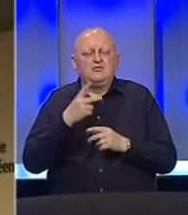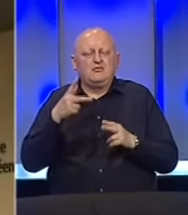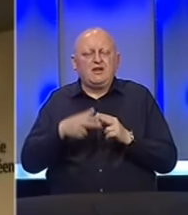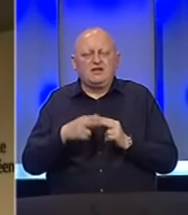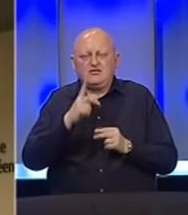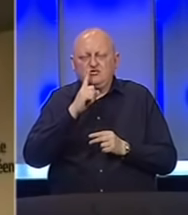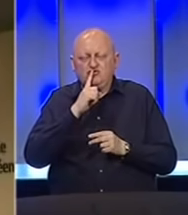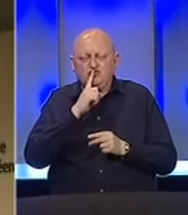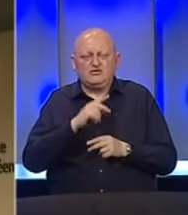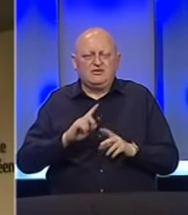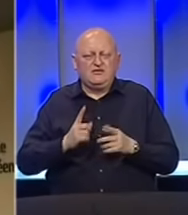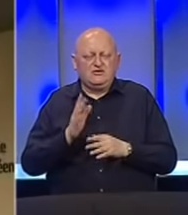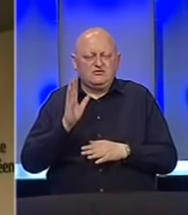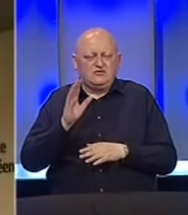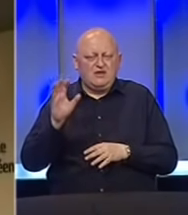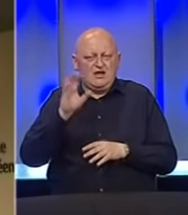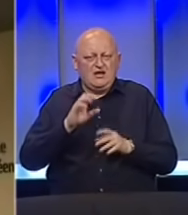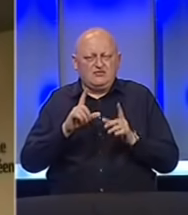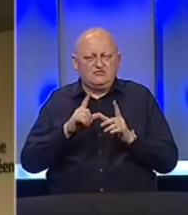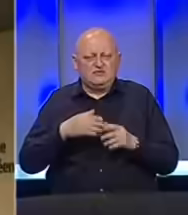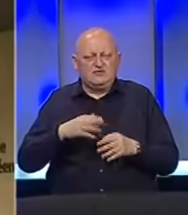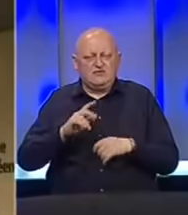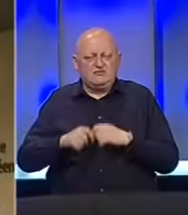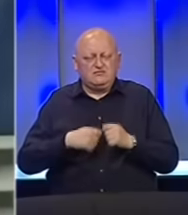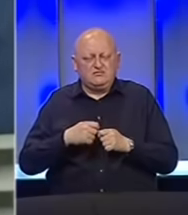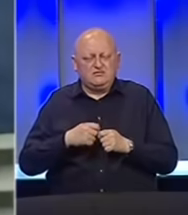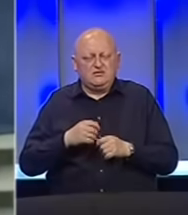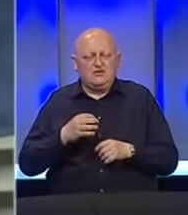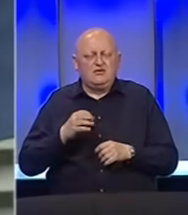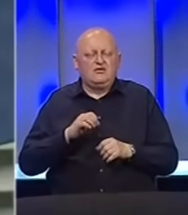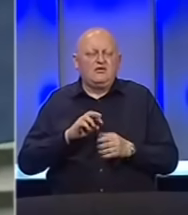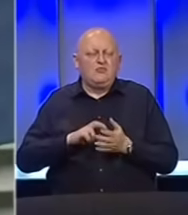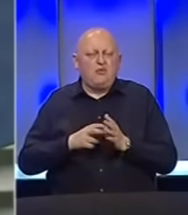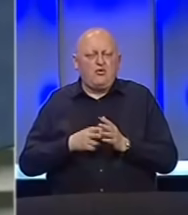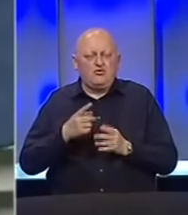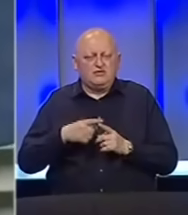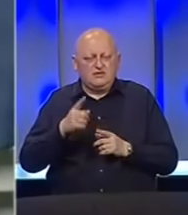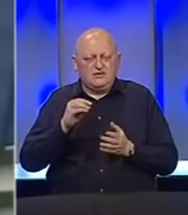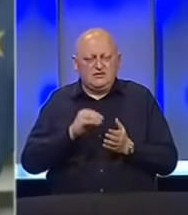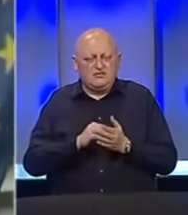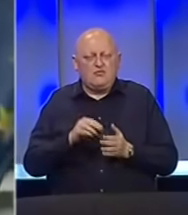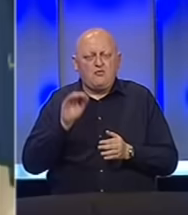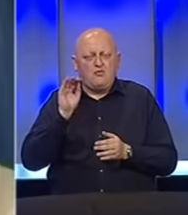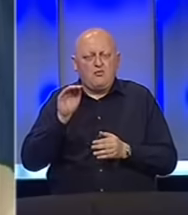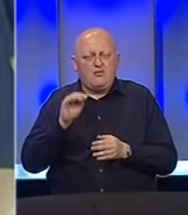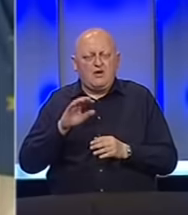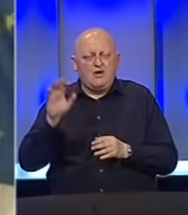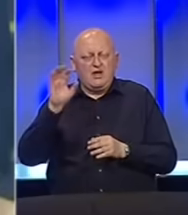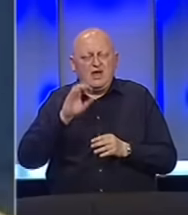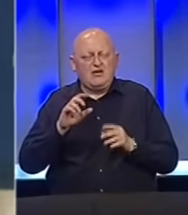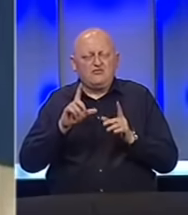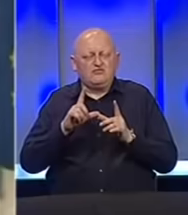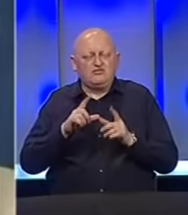šutnju". Visoki predstavnik Evropske unije za spoljne poslove i bezbjedonosnu politiku je povodom ovog datuma poručio da je Evropska